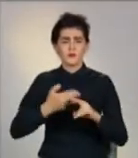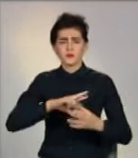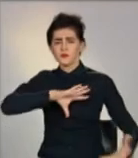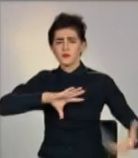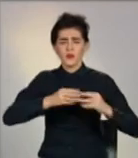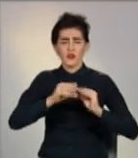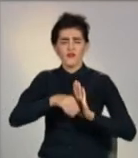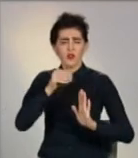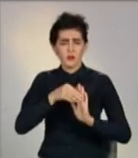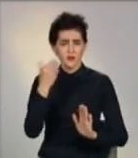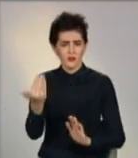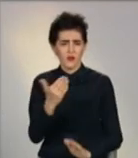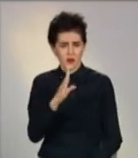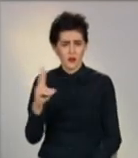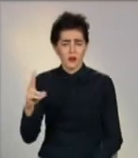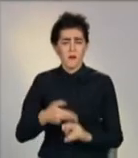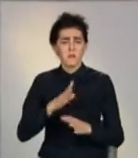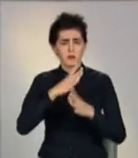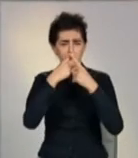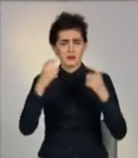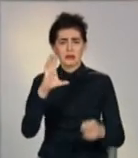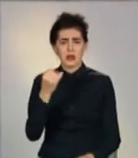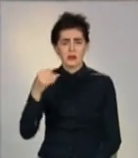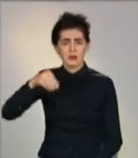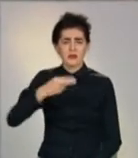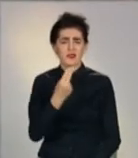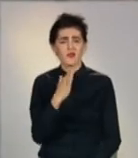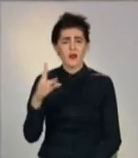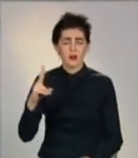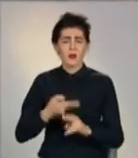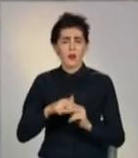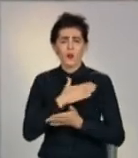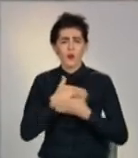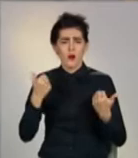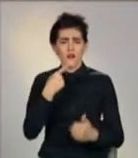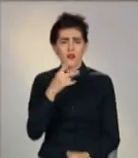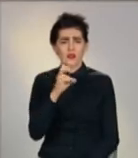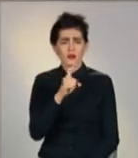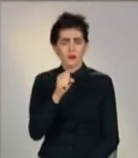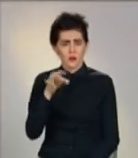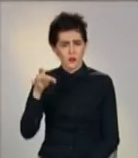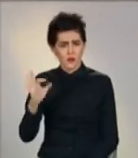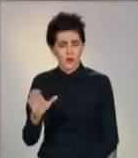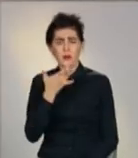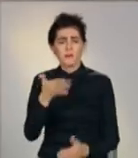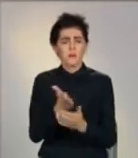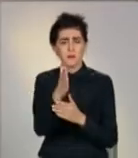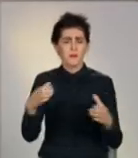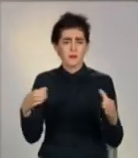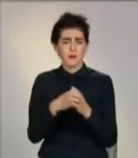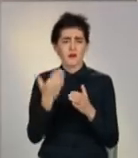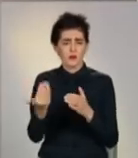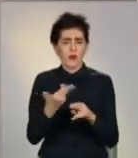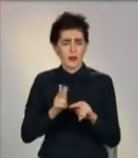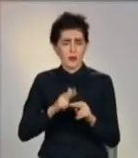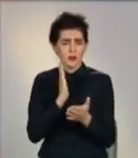в Держвиборчкомі та вже опублікували на сайті ЦВК, не хоче визнавати опонент Павло Азаров та політична партія, представник якої